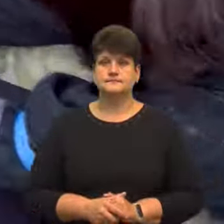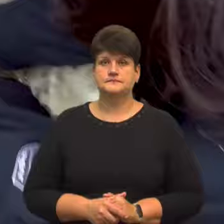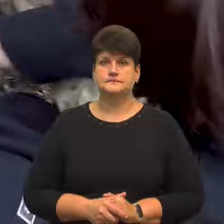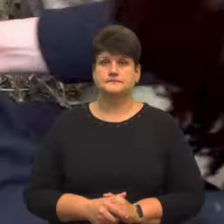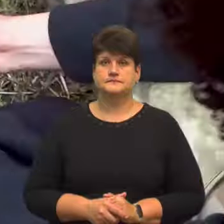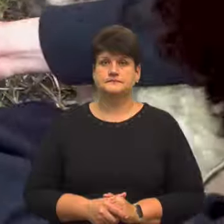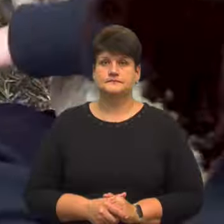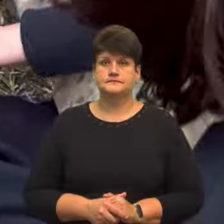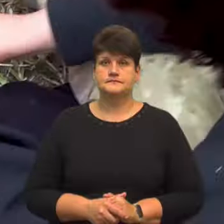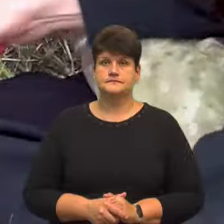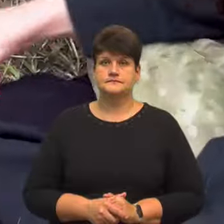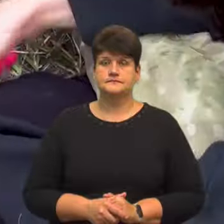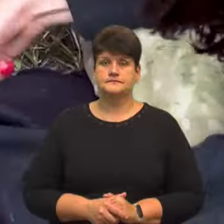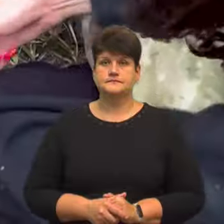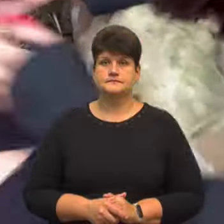тя